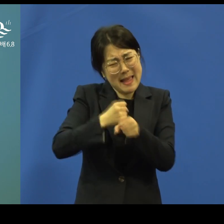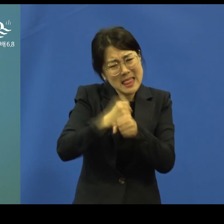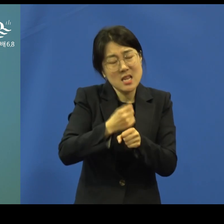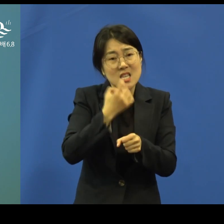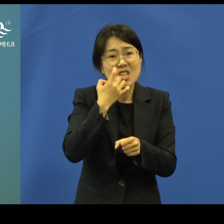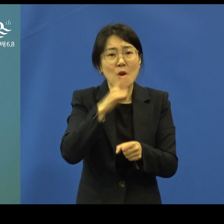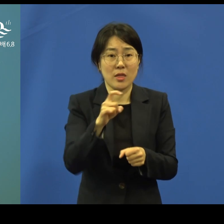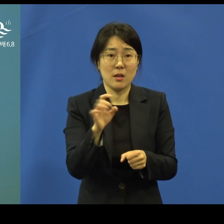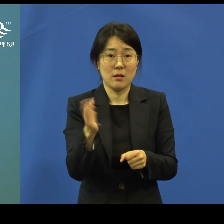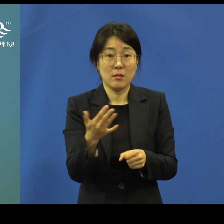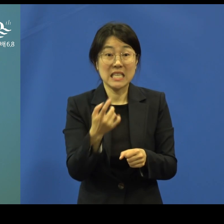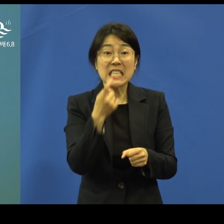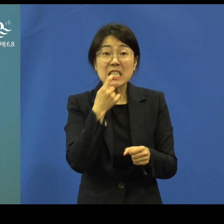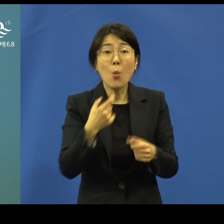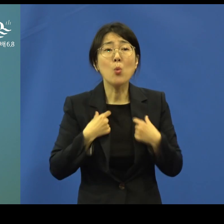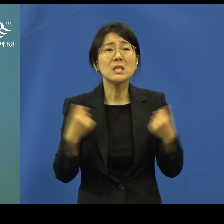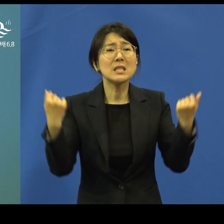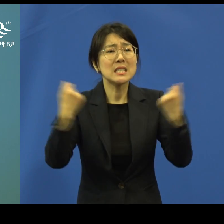흰옷을 사서 입어라.